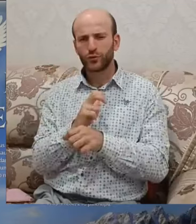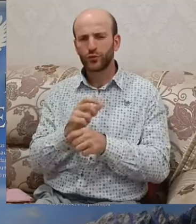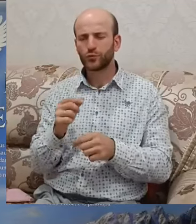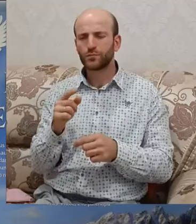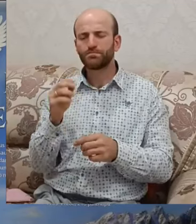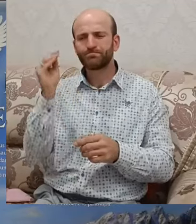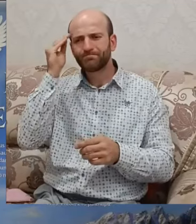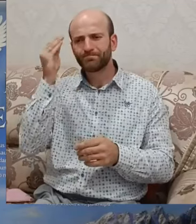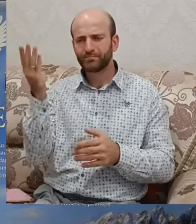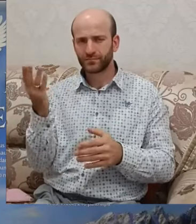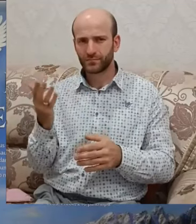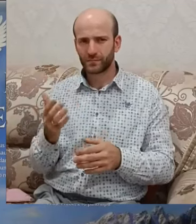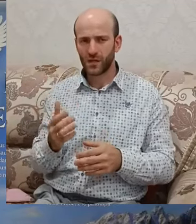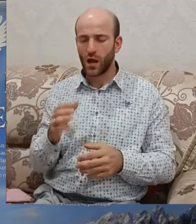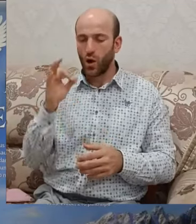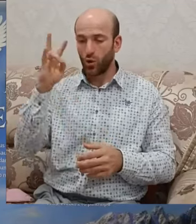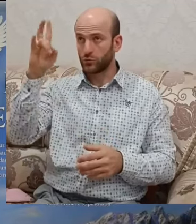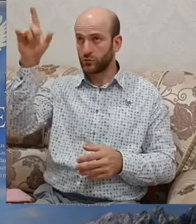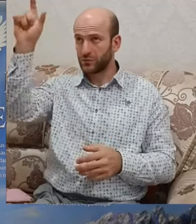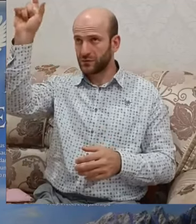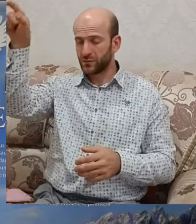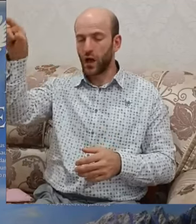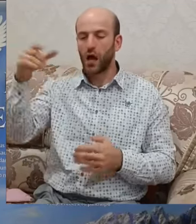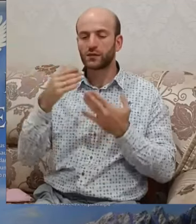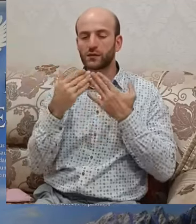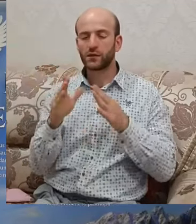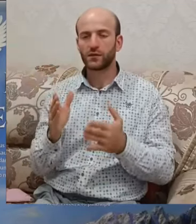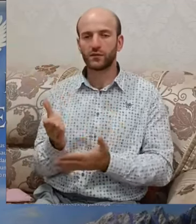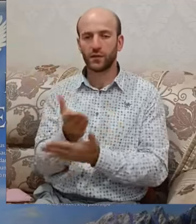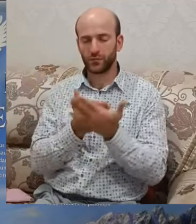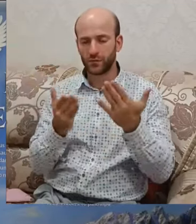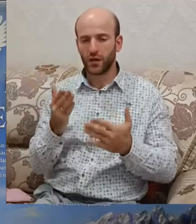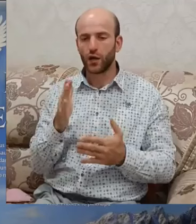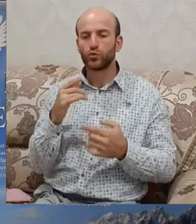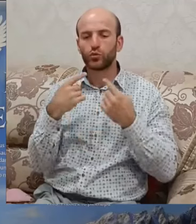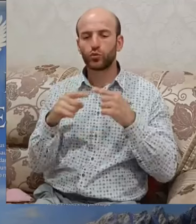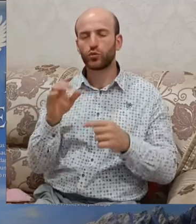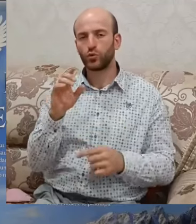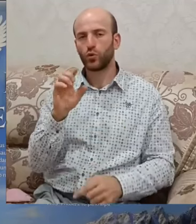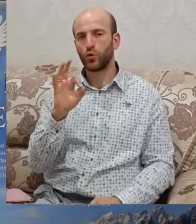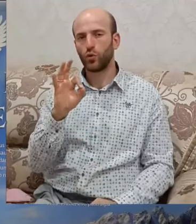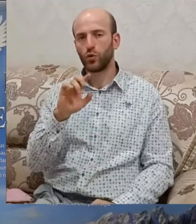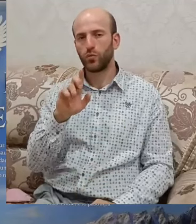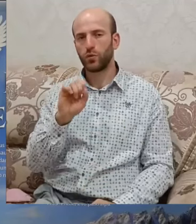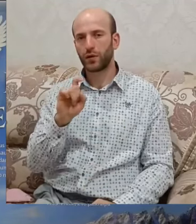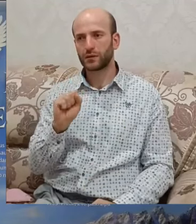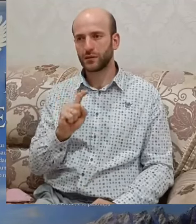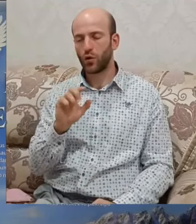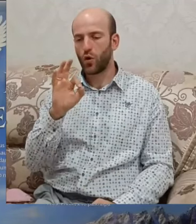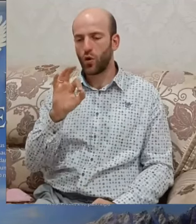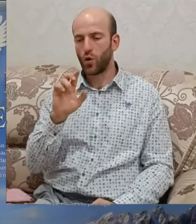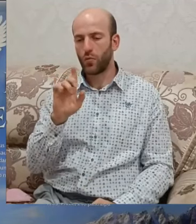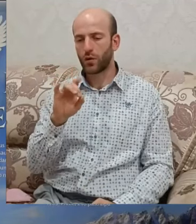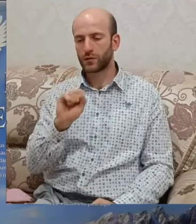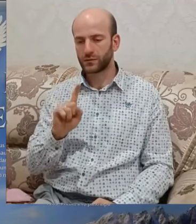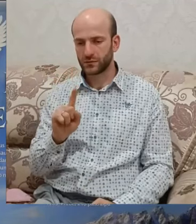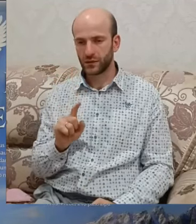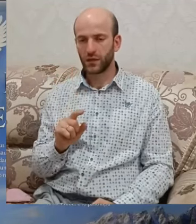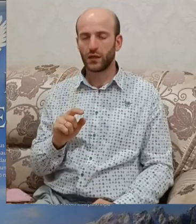как он открыл себя следующий Kitokiu раз? Повидалу. В другом образе. Стебас, гумбас ir taip toliau. Стебель